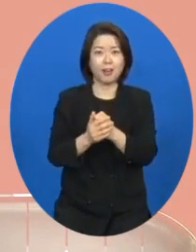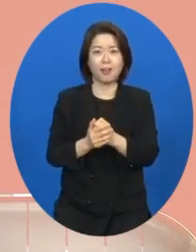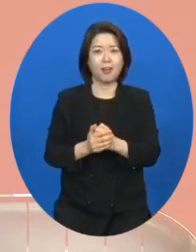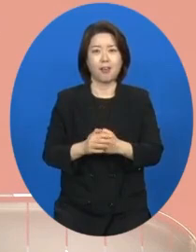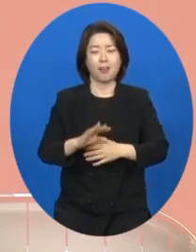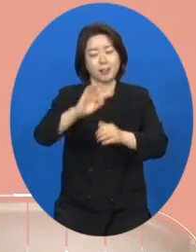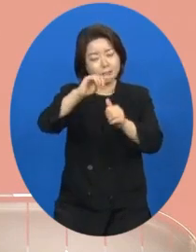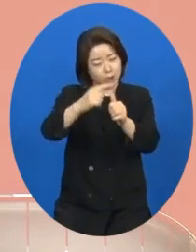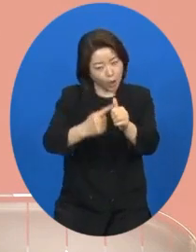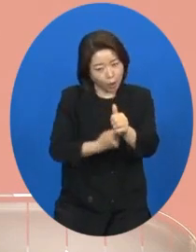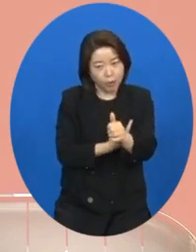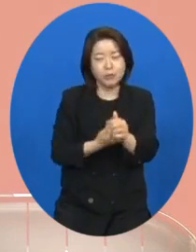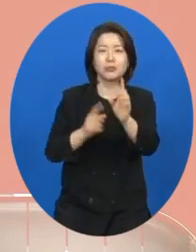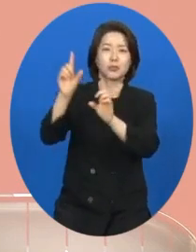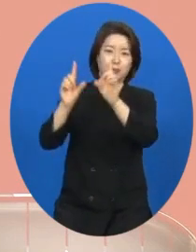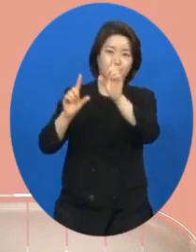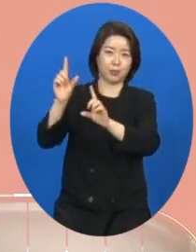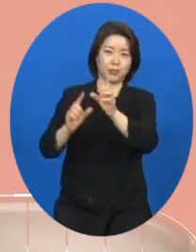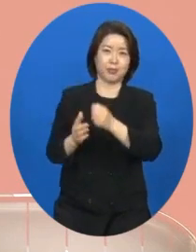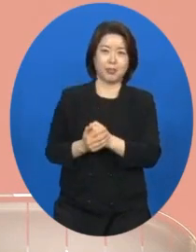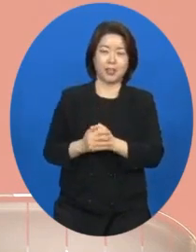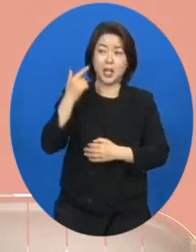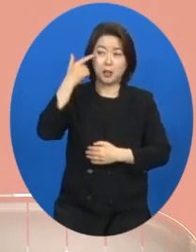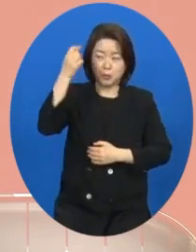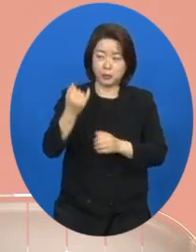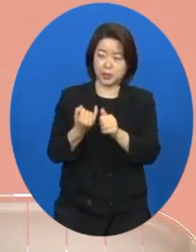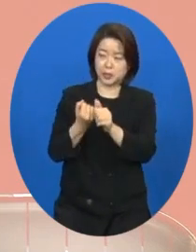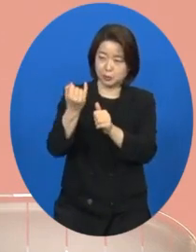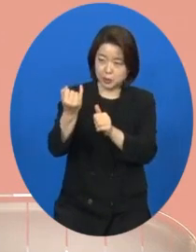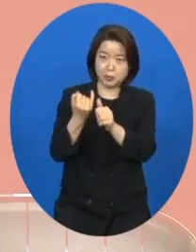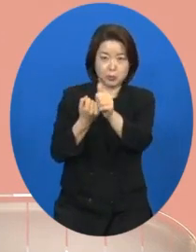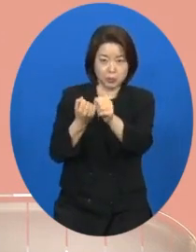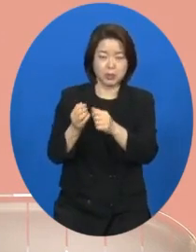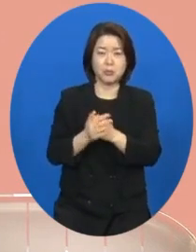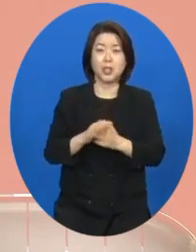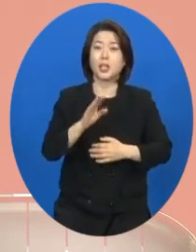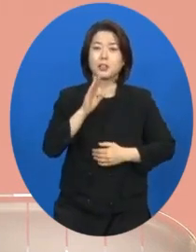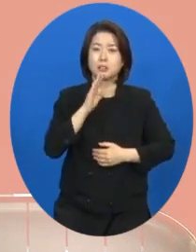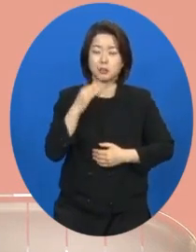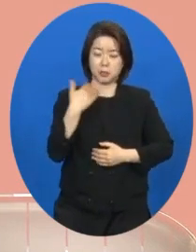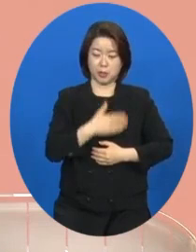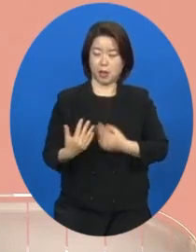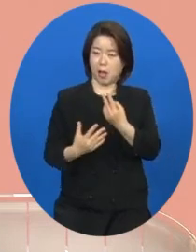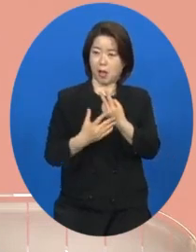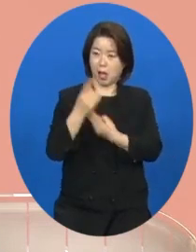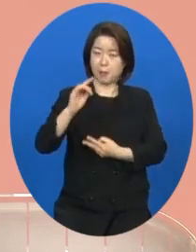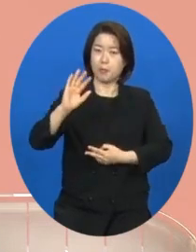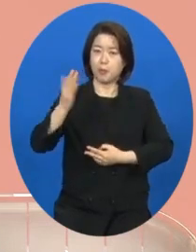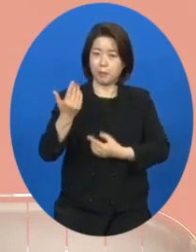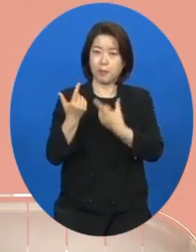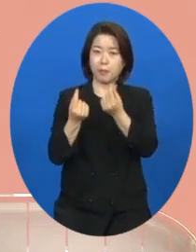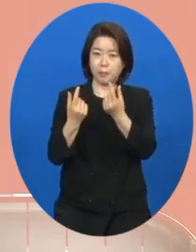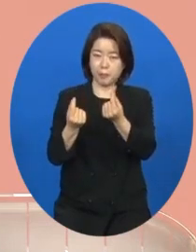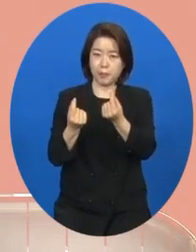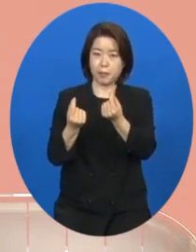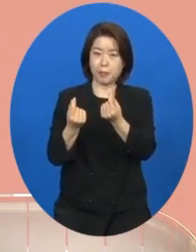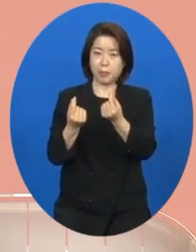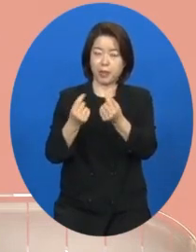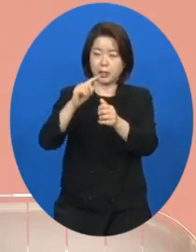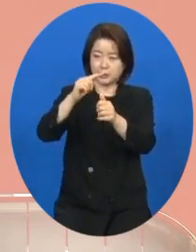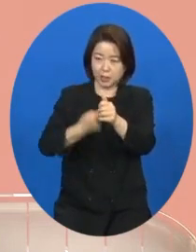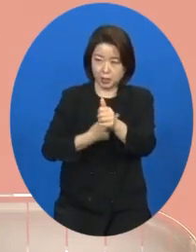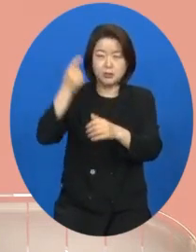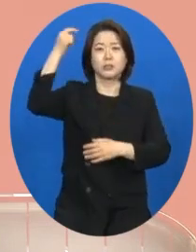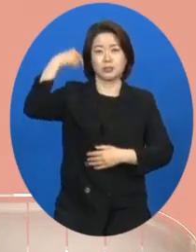너무 자연스러워졌네요. 목사님과 사모님이 정말 한 몸이 되어 지내시는 것이